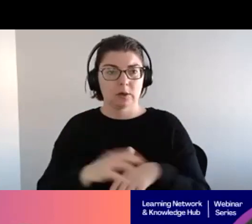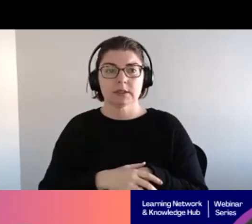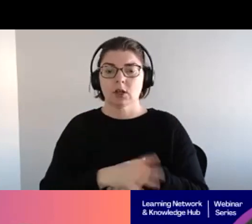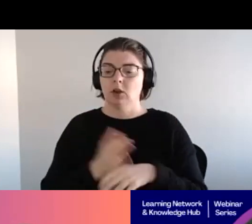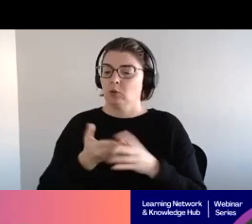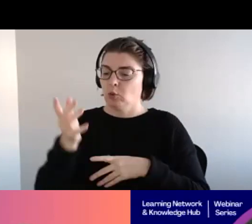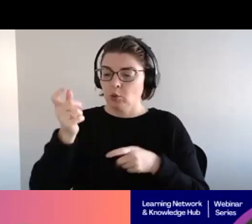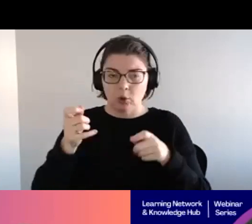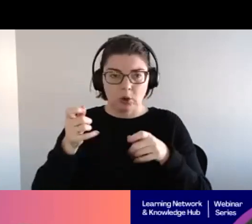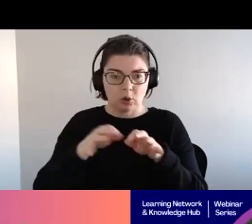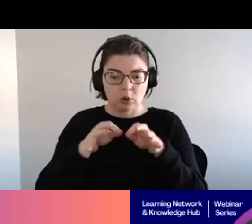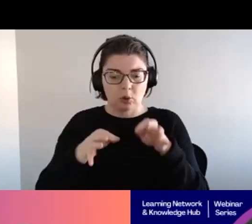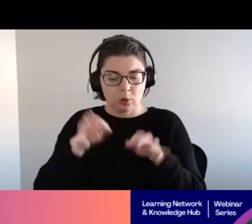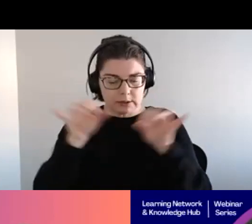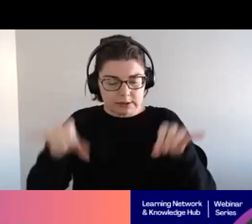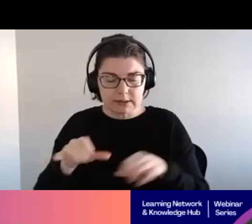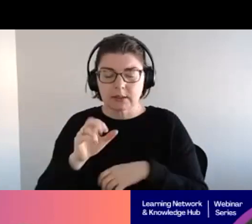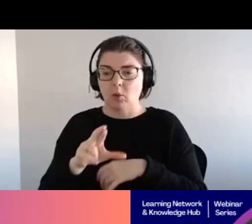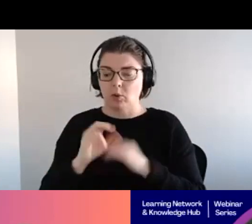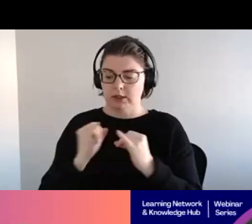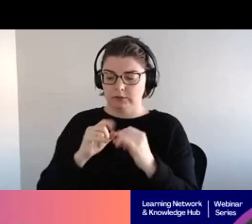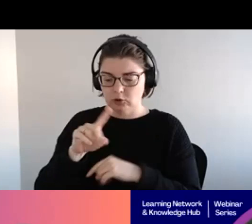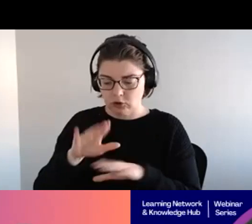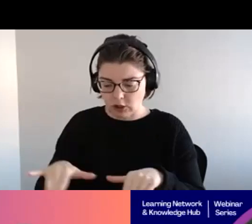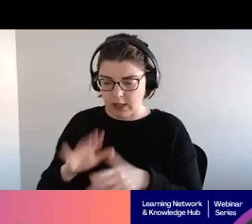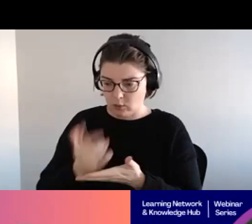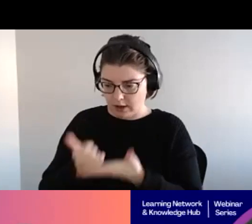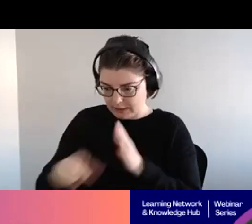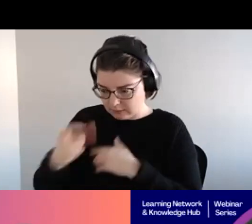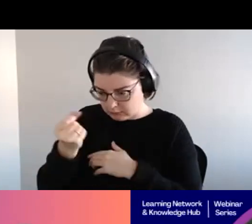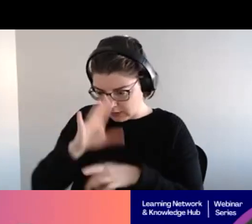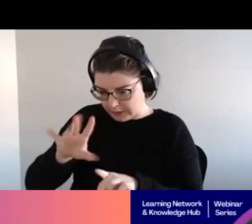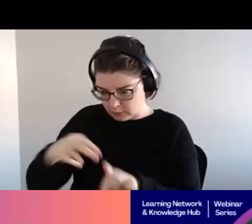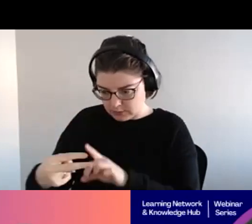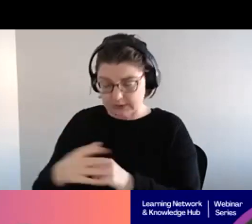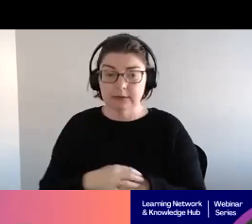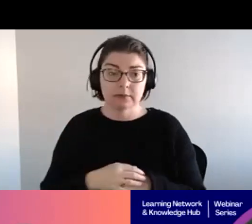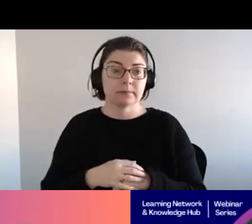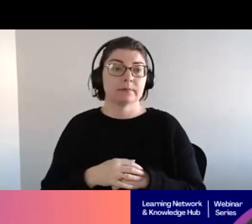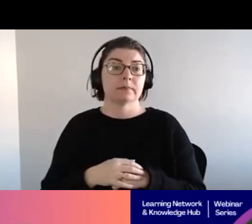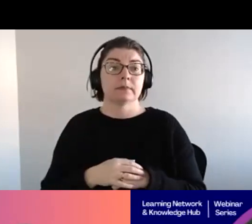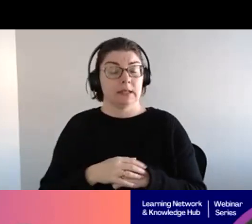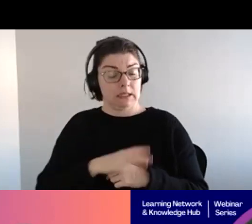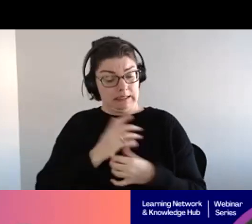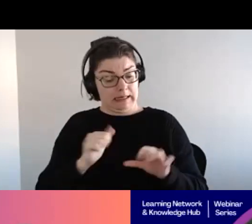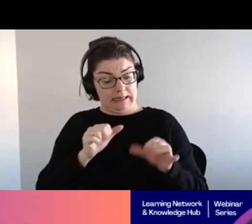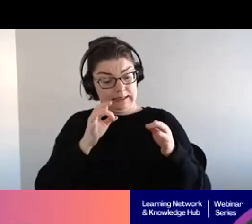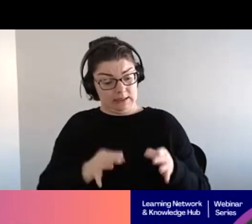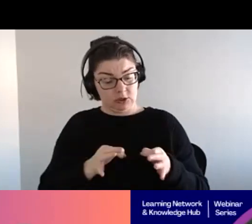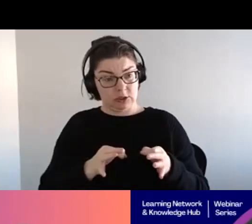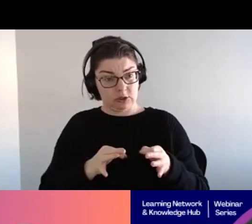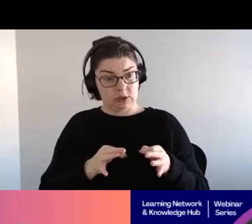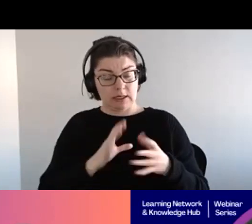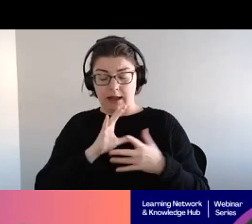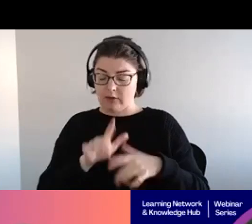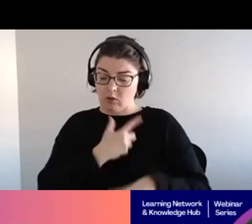puis donc il y a un rapport de ce type vous comprenez cela il faut peut-être donc tourner tourner vers l'instant